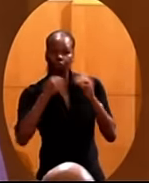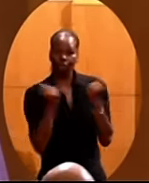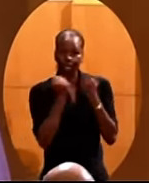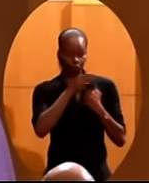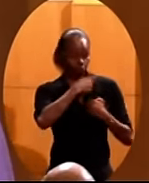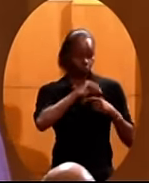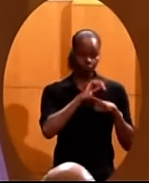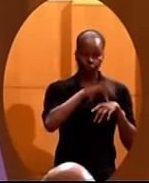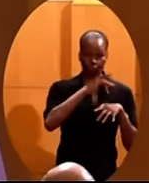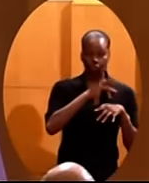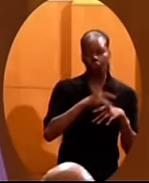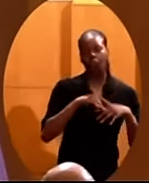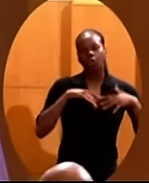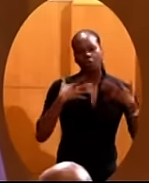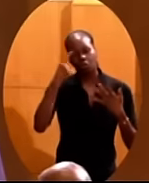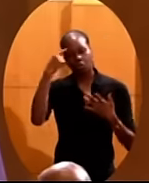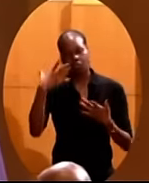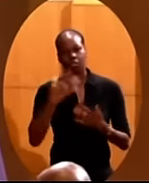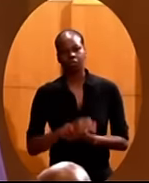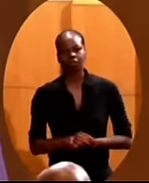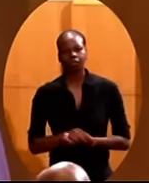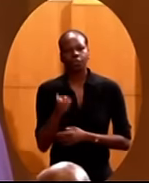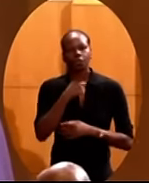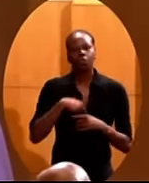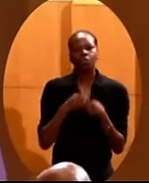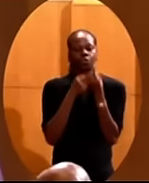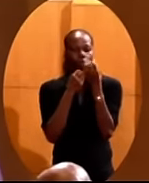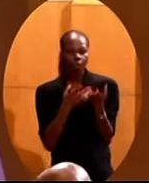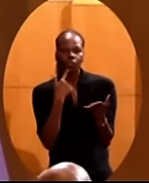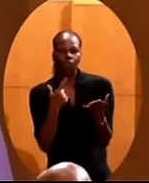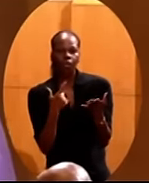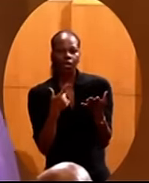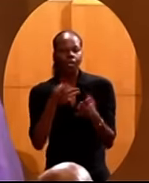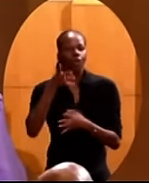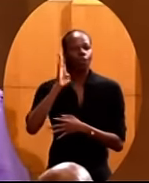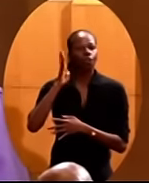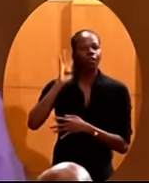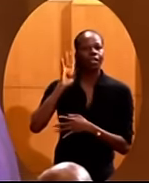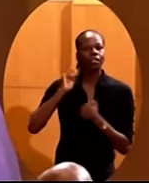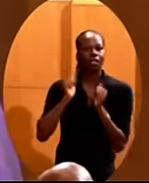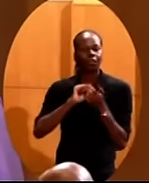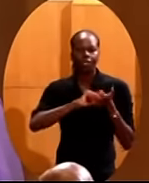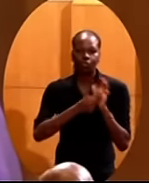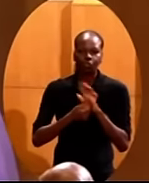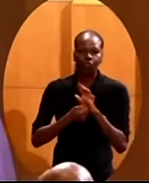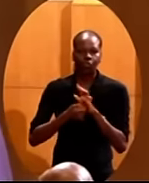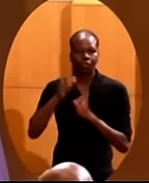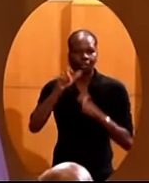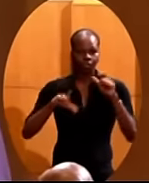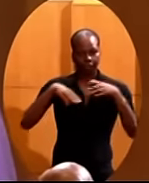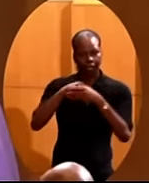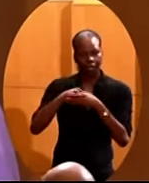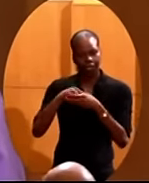actions à cet égard nous mettrons en place une conférence des acteurs économi et